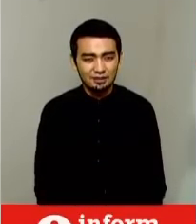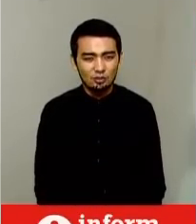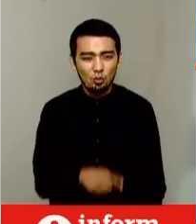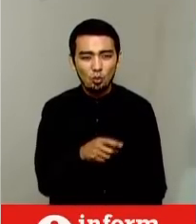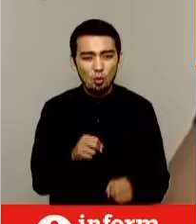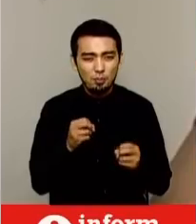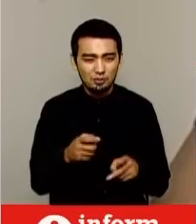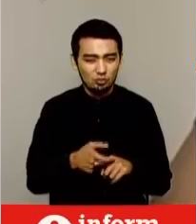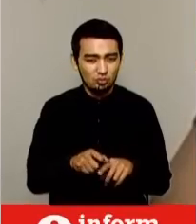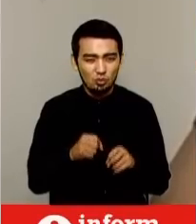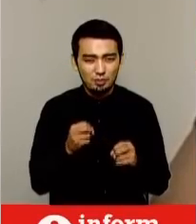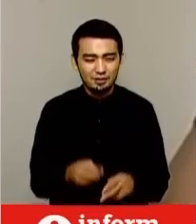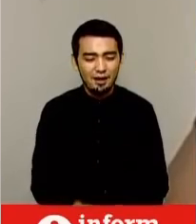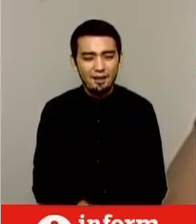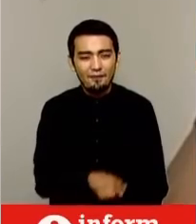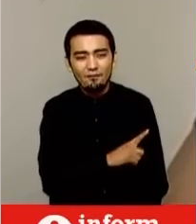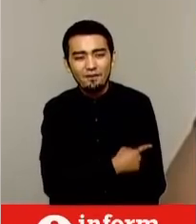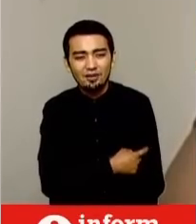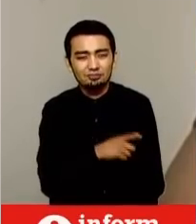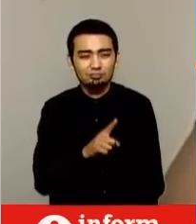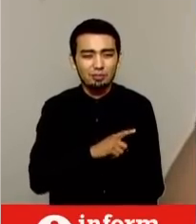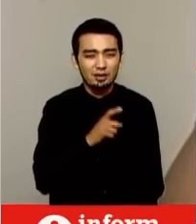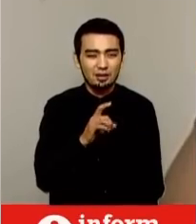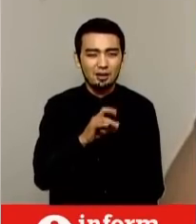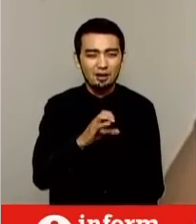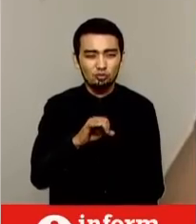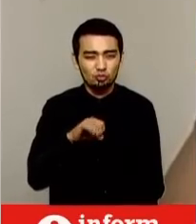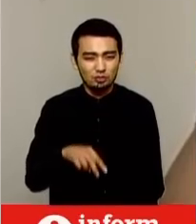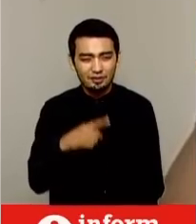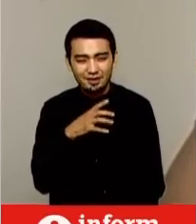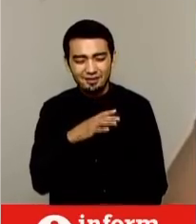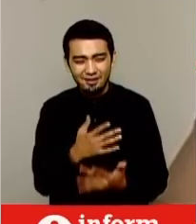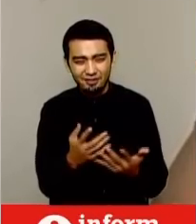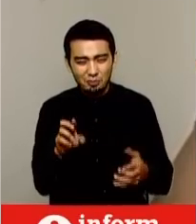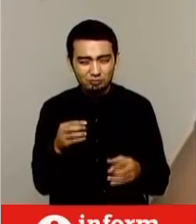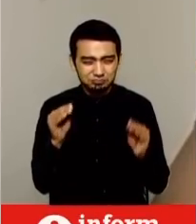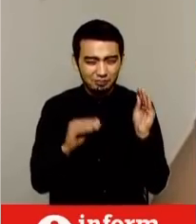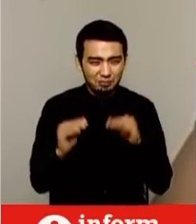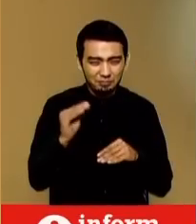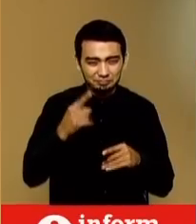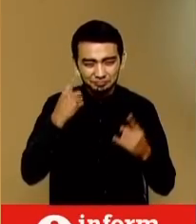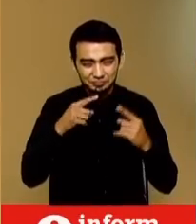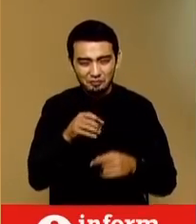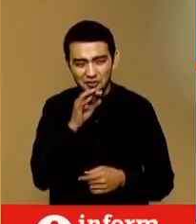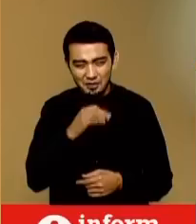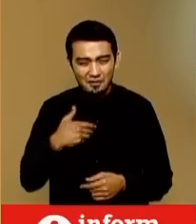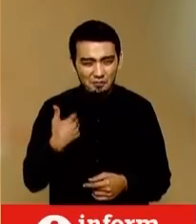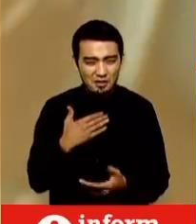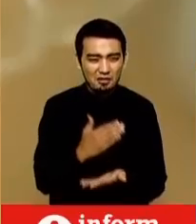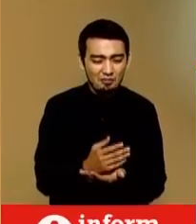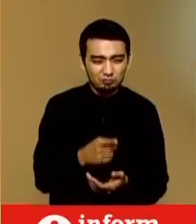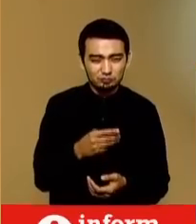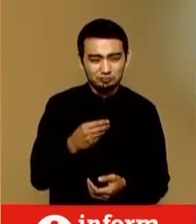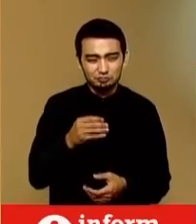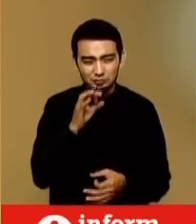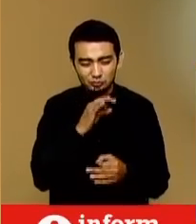Қауіпті, өте қауіпті. Ал медицина саласындағы сарапшы Расул Дүйсенов әртүрлі биоқоспаларды қолданудың салдары аурудың асқынуына әкелуі мүмкін дейді.